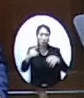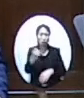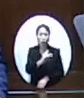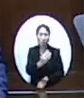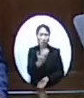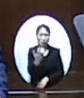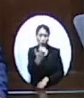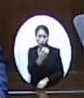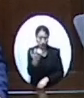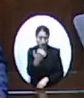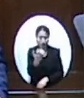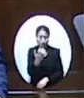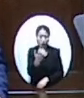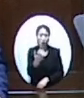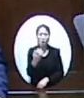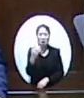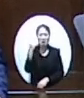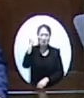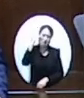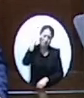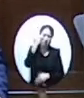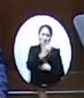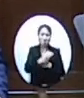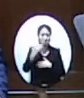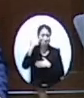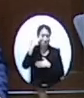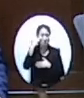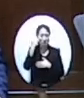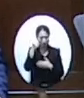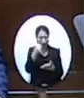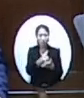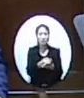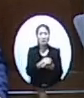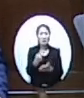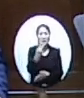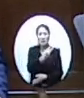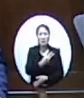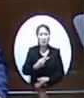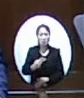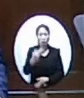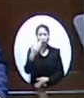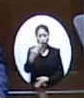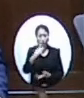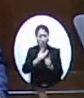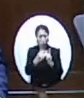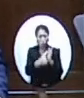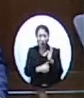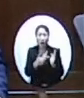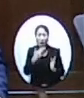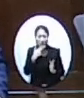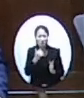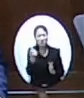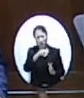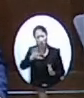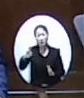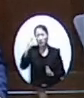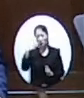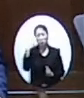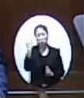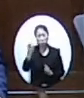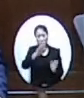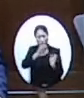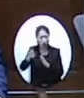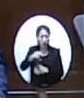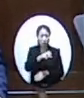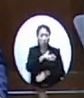1990년 유해 물질로 규정, 2009년 대체품이 개발되지 않은 일부 제품 외에 성면